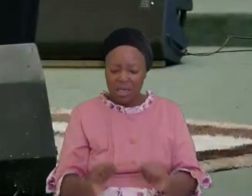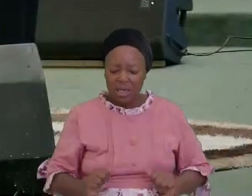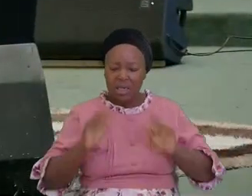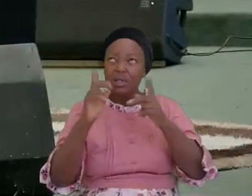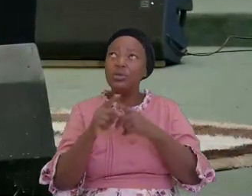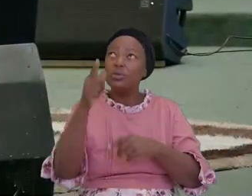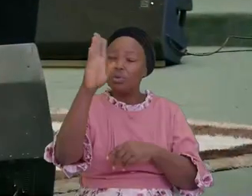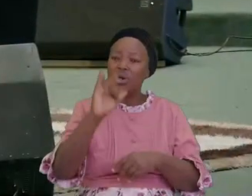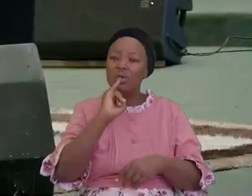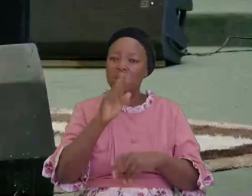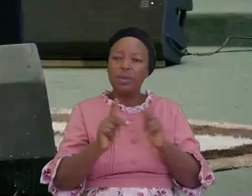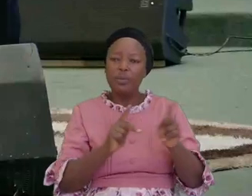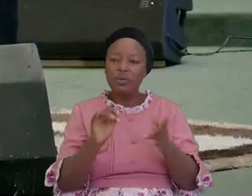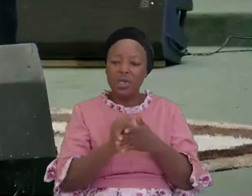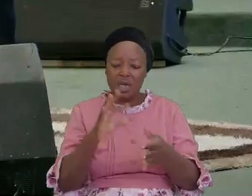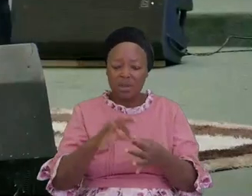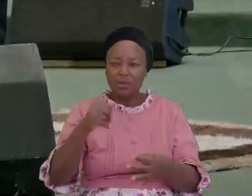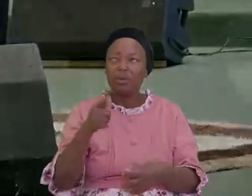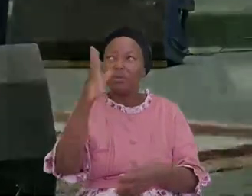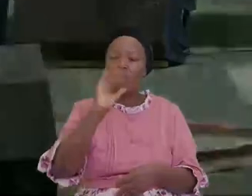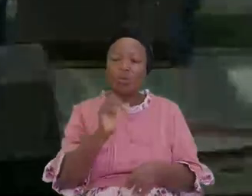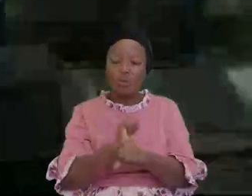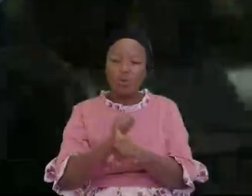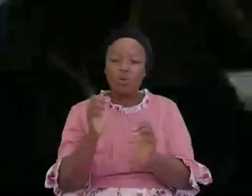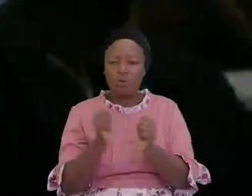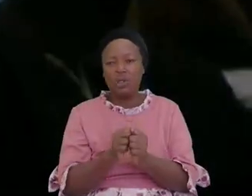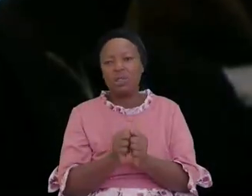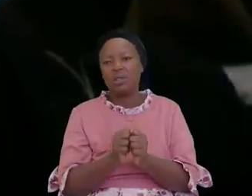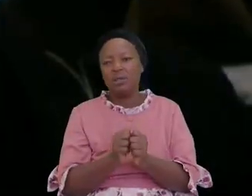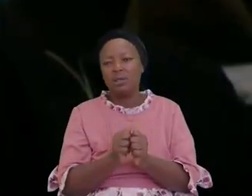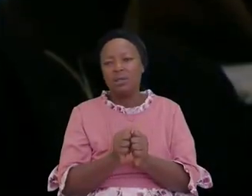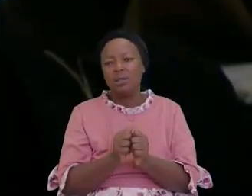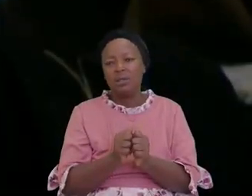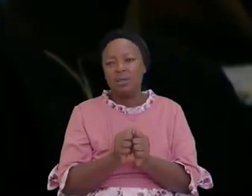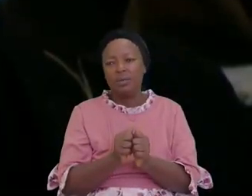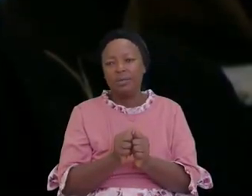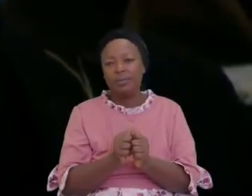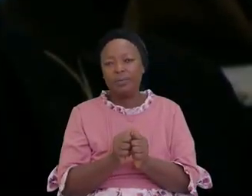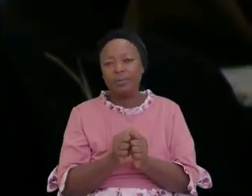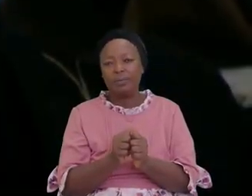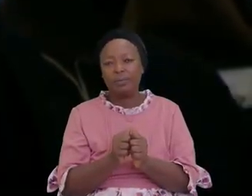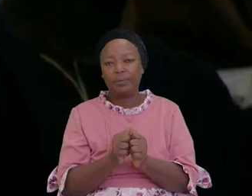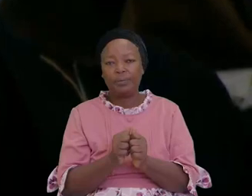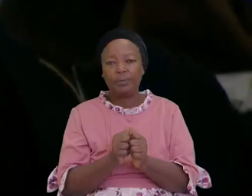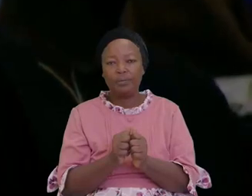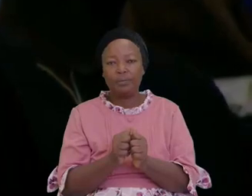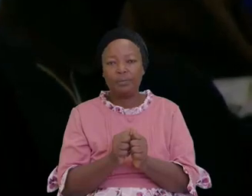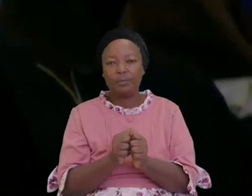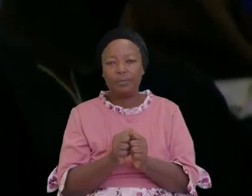Dieu. C'est ceux-là que l'Esprit de Dieu pourra utiliser et c'est avec eux que l'Esprit pourra